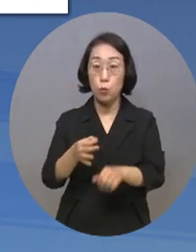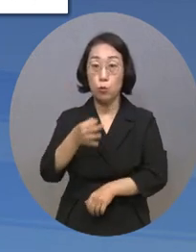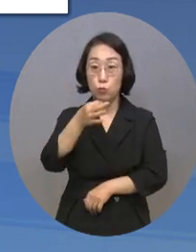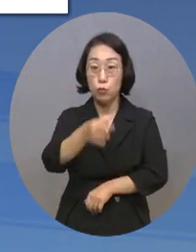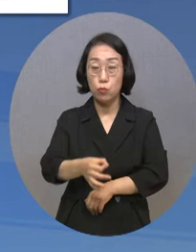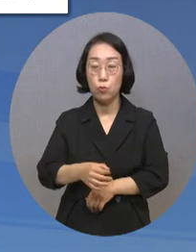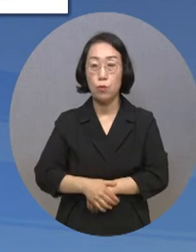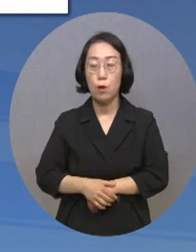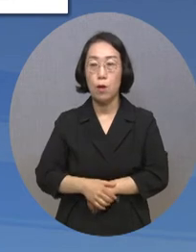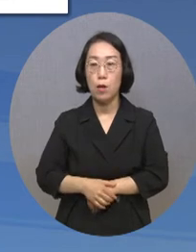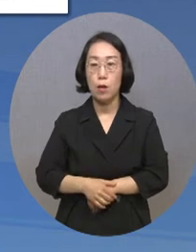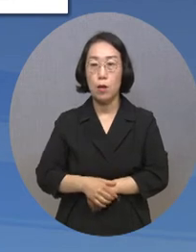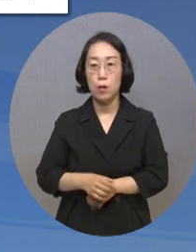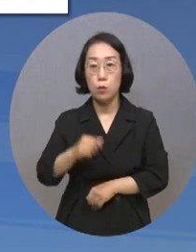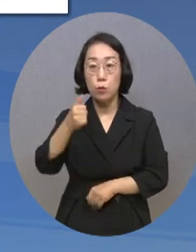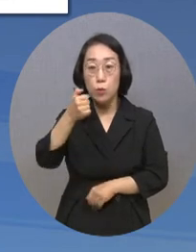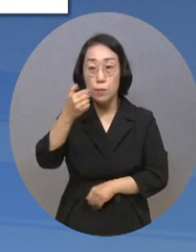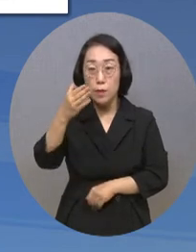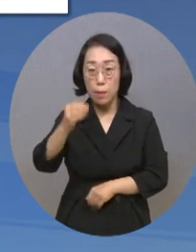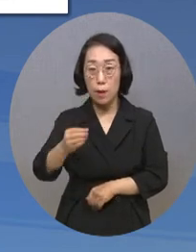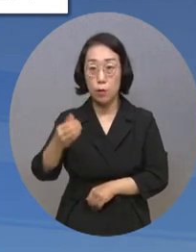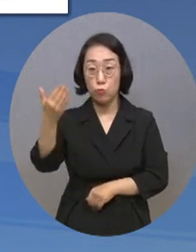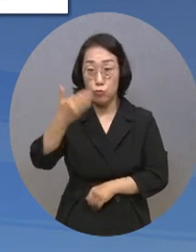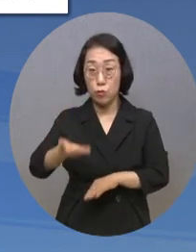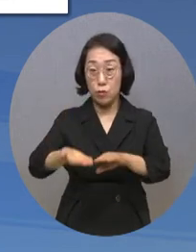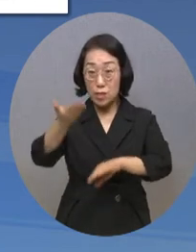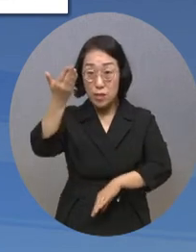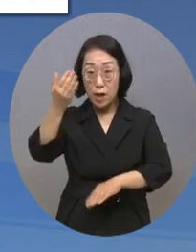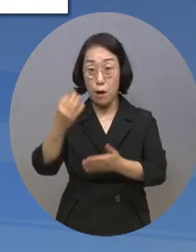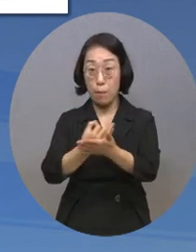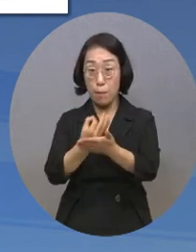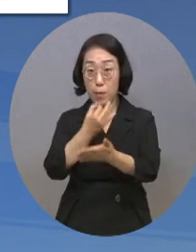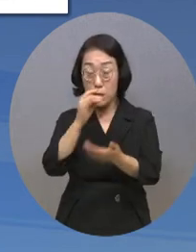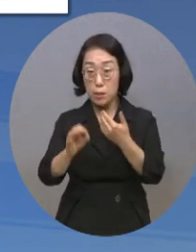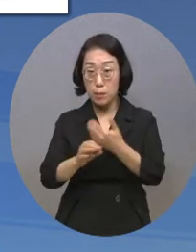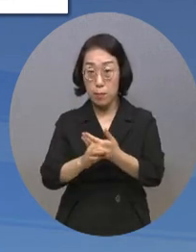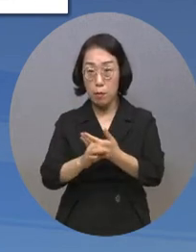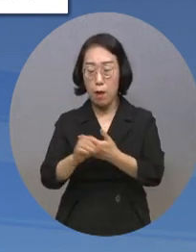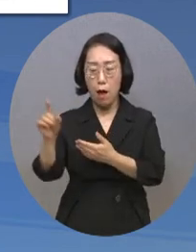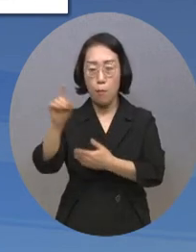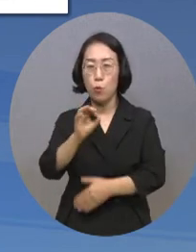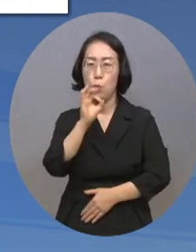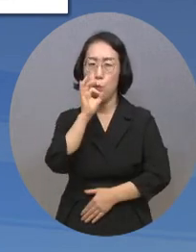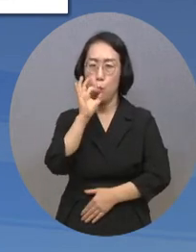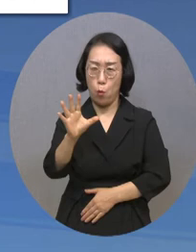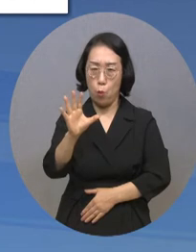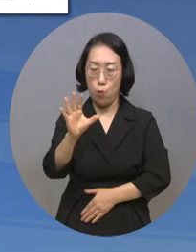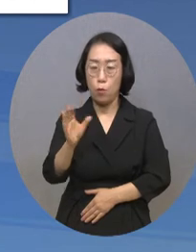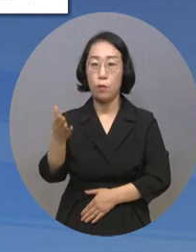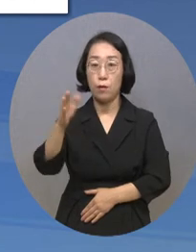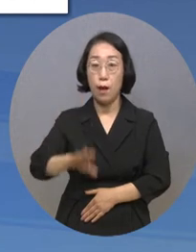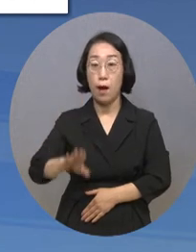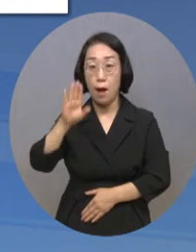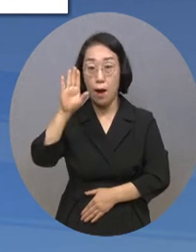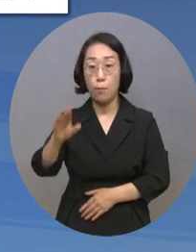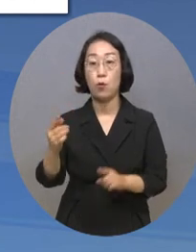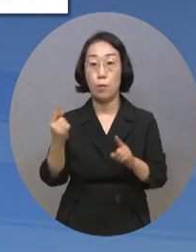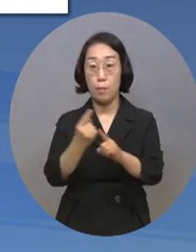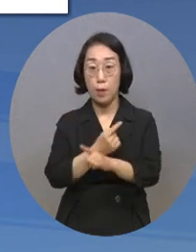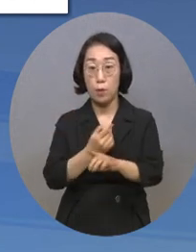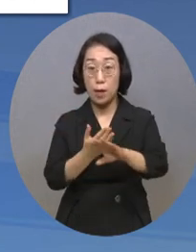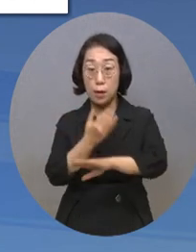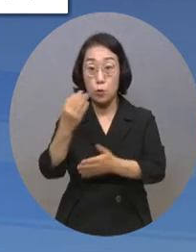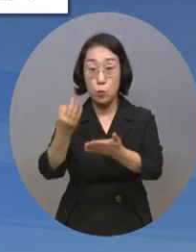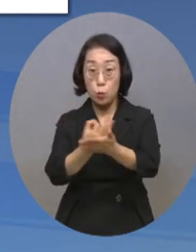월 54만 9천 원이 넘는 소득이 발생하면 지원을 아예 받을 수 없었지만 앞으로는 다른 소득이